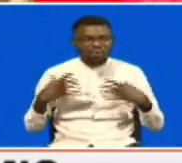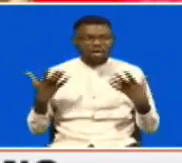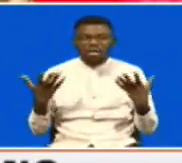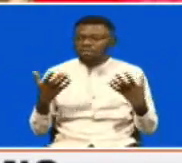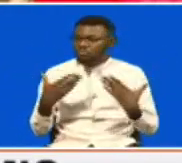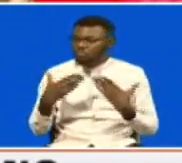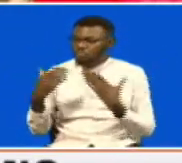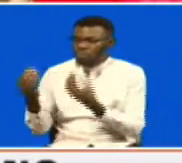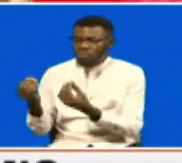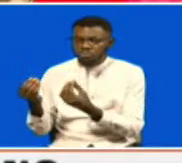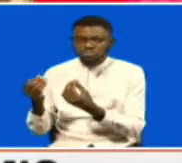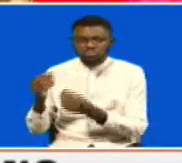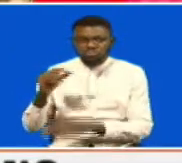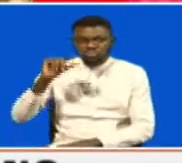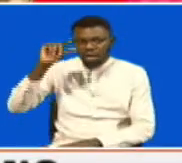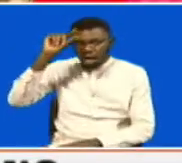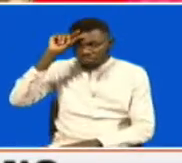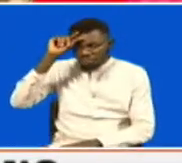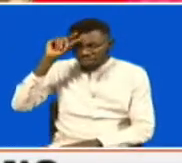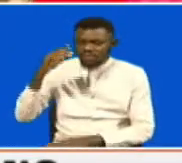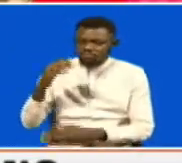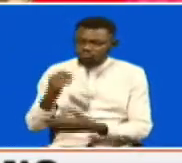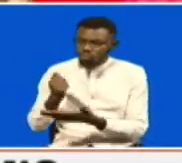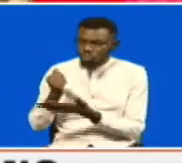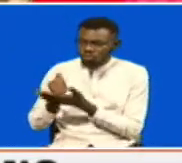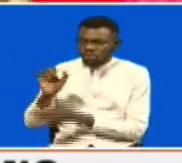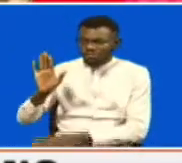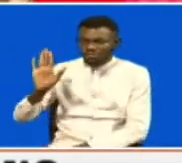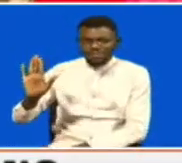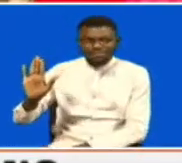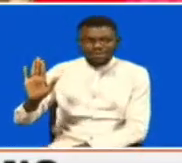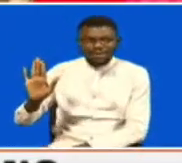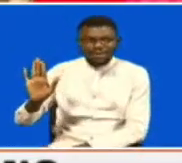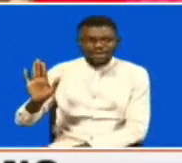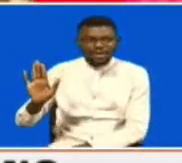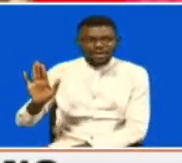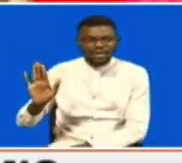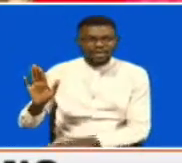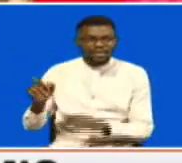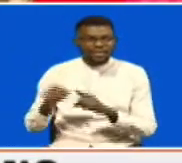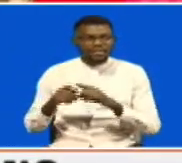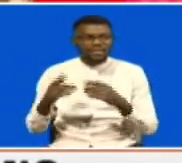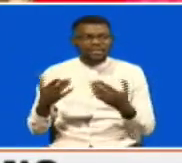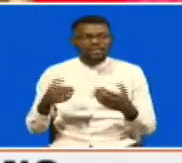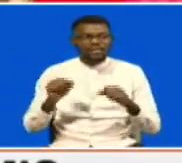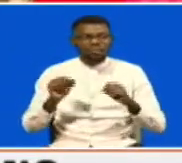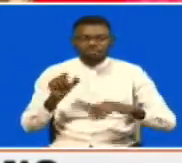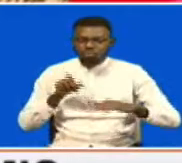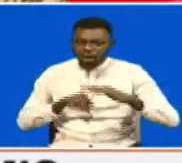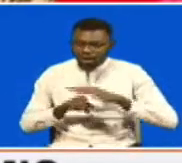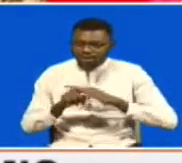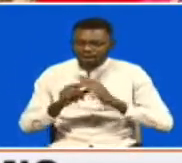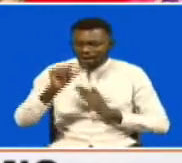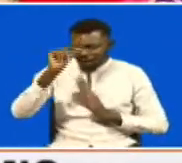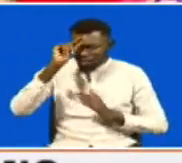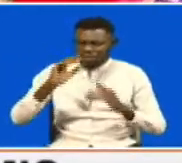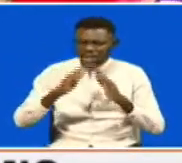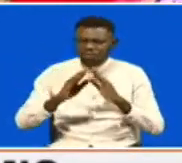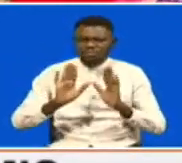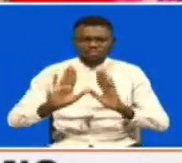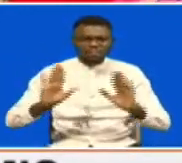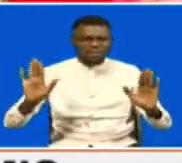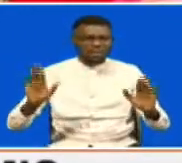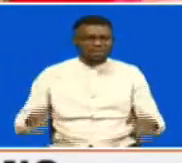vituo vya serikali. Wanaweza kwenda hata kwa zile manyumba ya serikali.